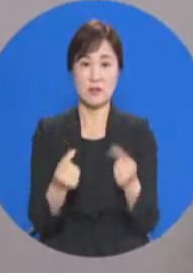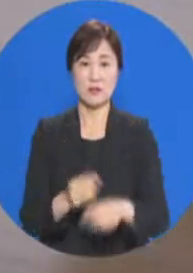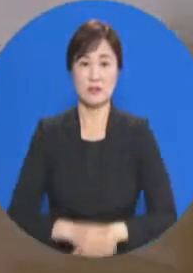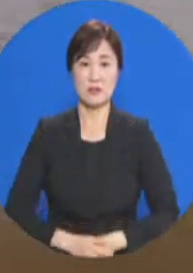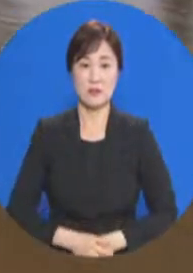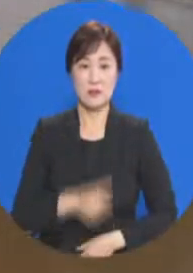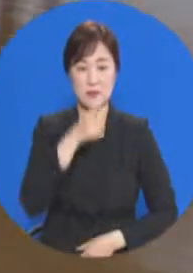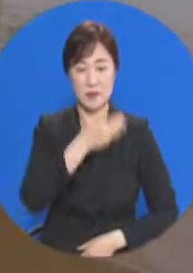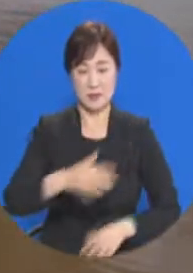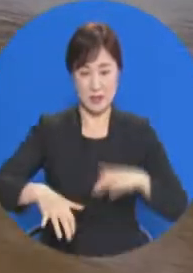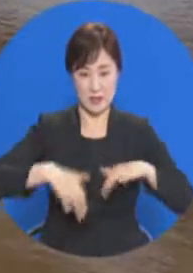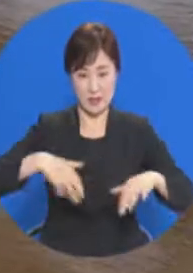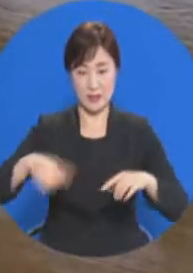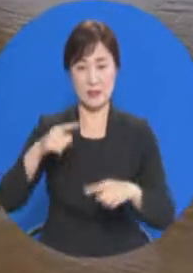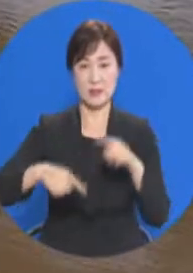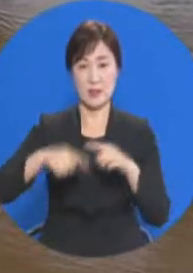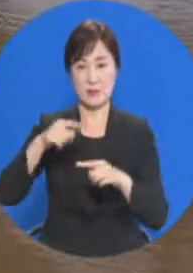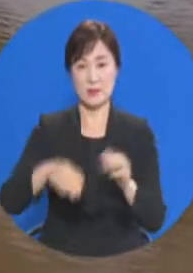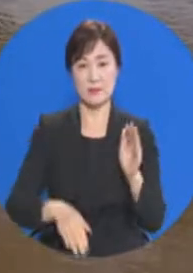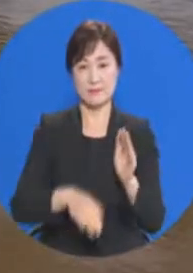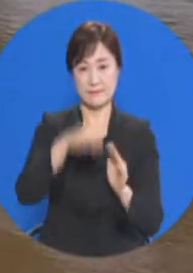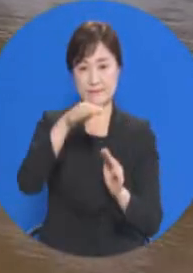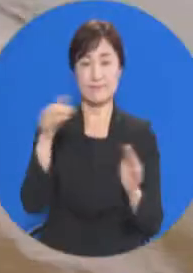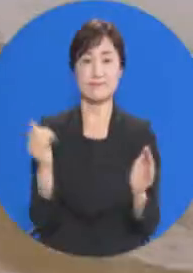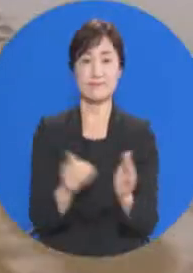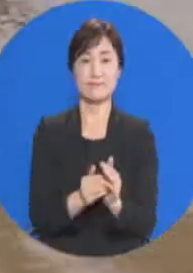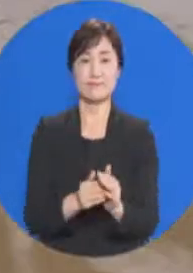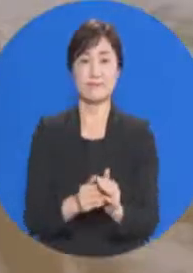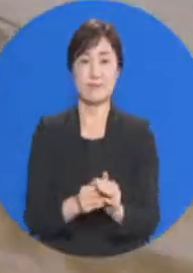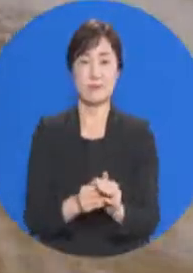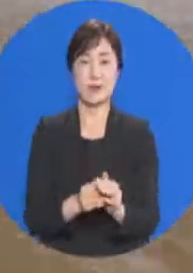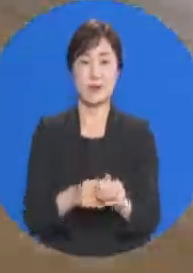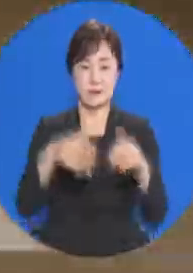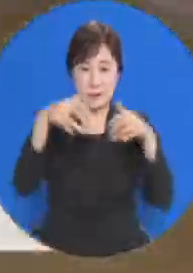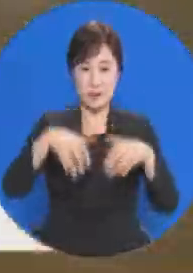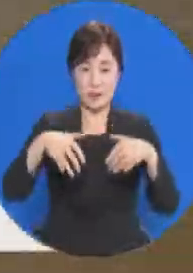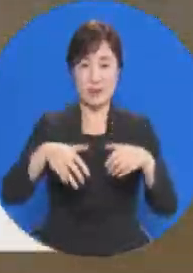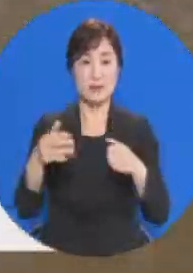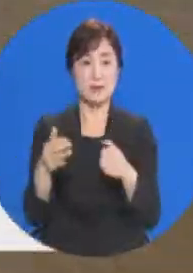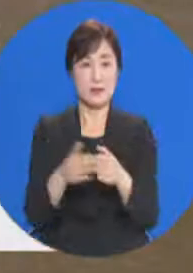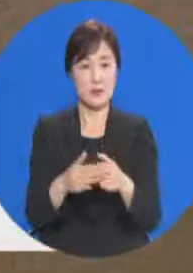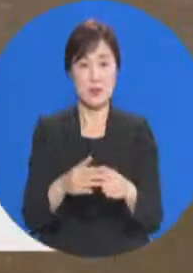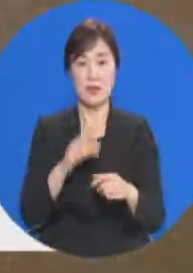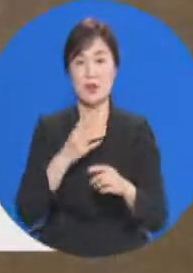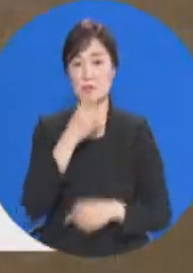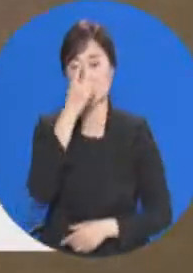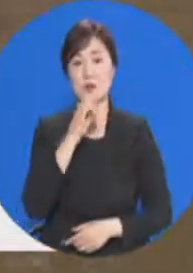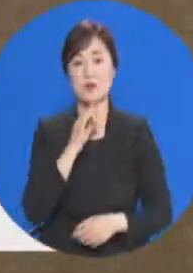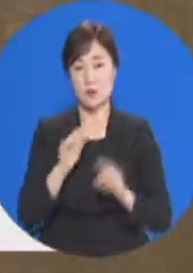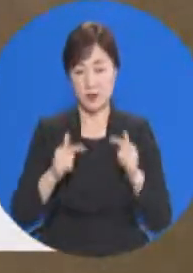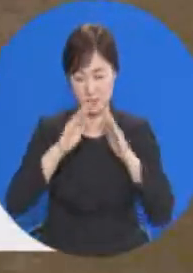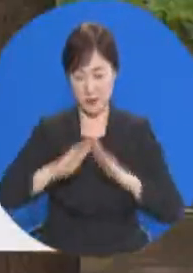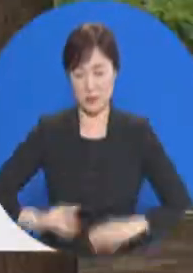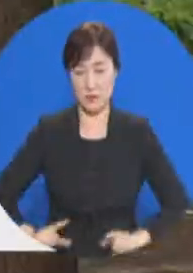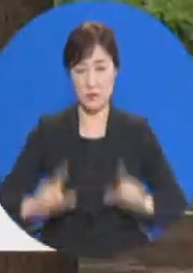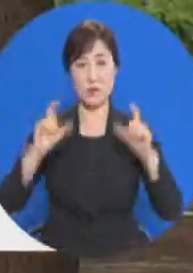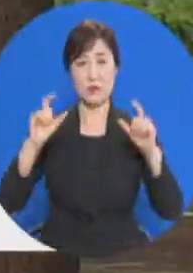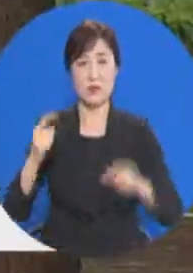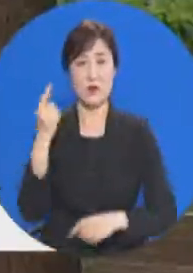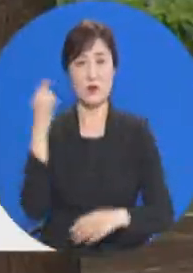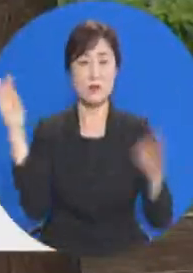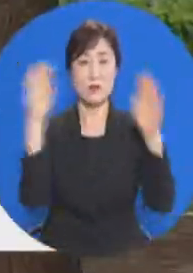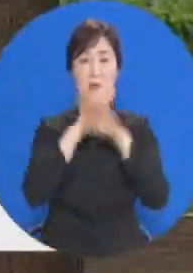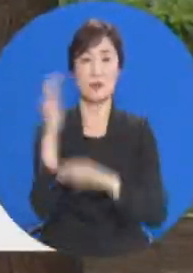천변 인도와 나무들도 물에 잠겼습니다. 장마전선의 영향으로 순천을 비롯한 전남 동부 지역엔